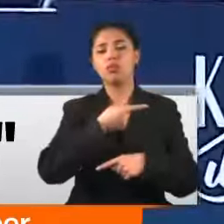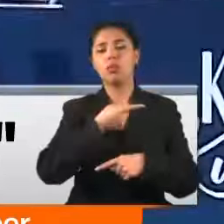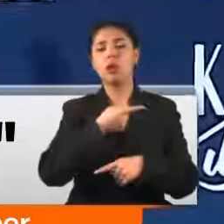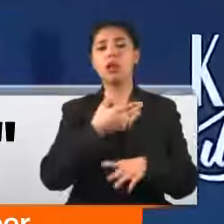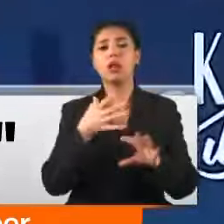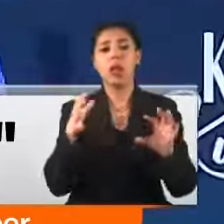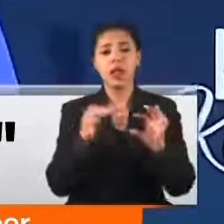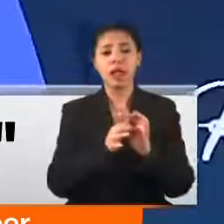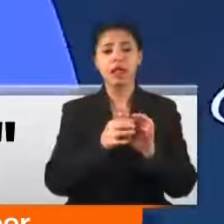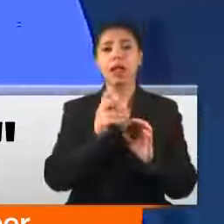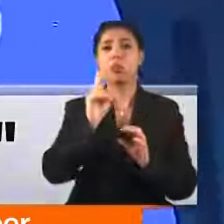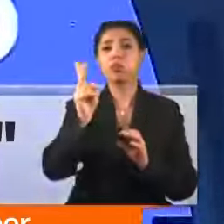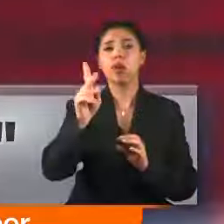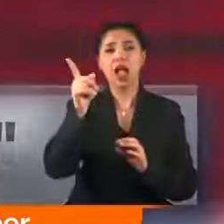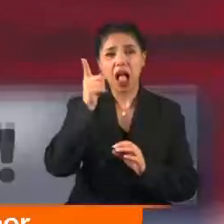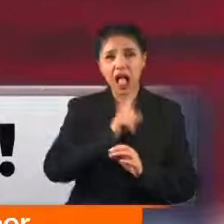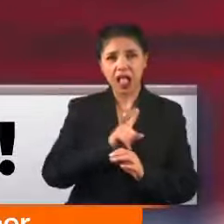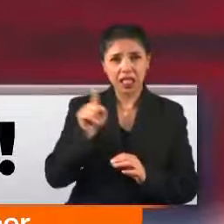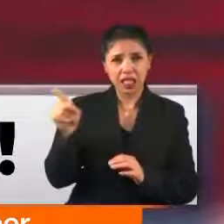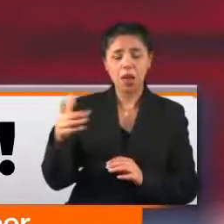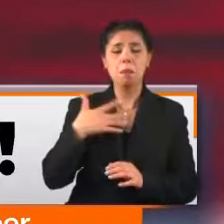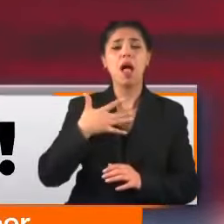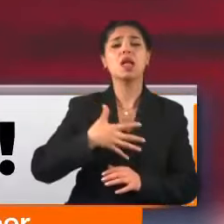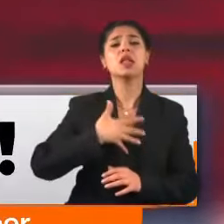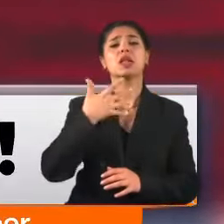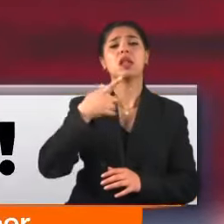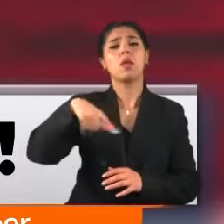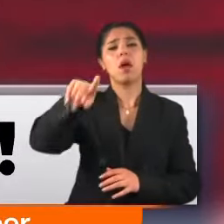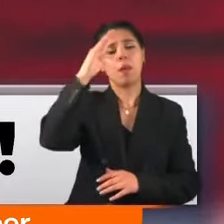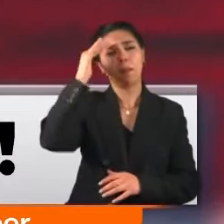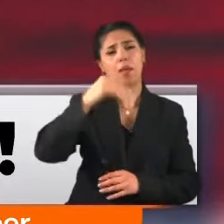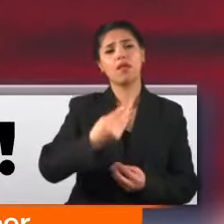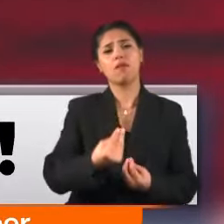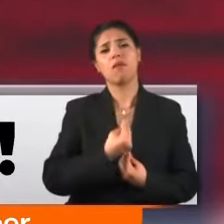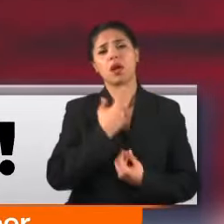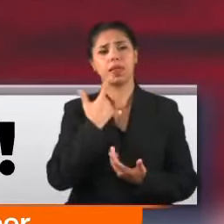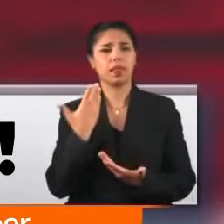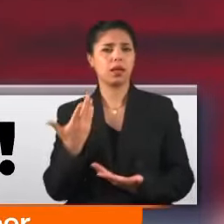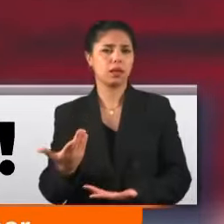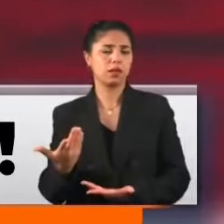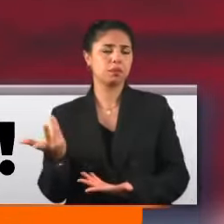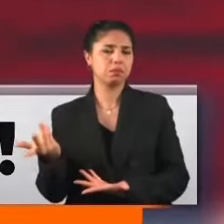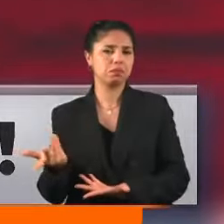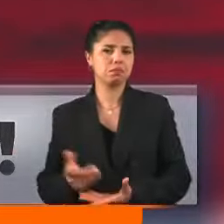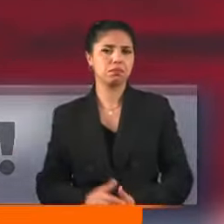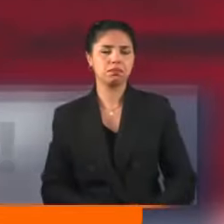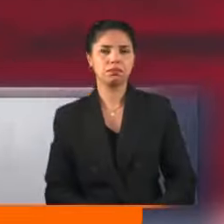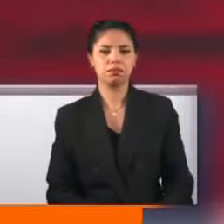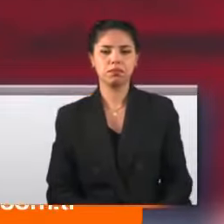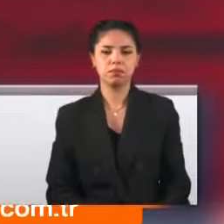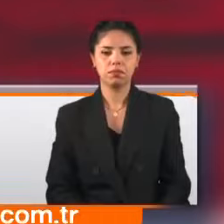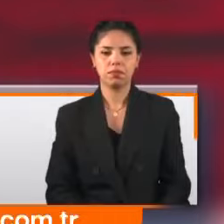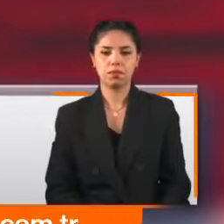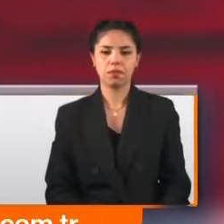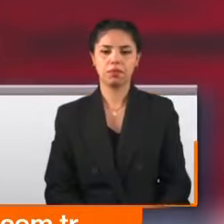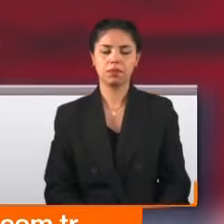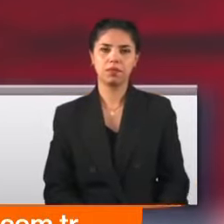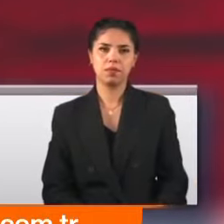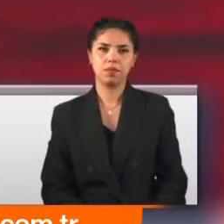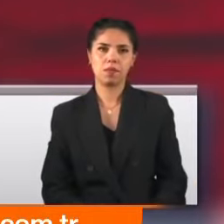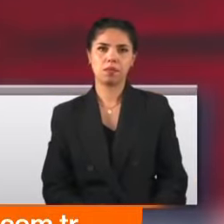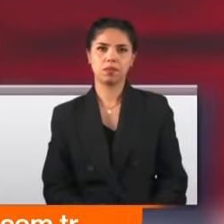kendisine tuzak kurulduğunu ima etti. Arkasından vay efendim keşke aday olmasaydın. Kardeşim düne kadar